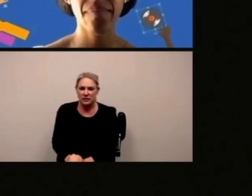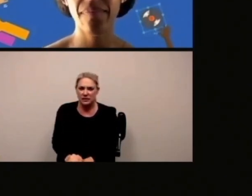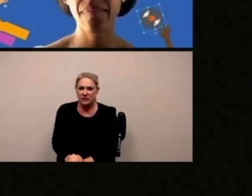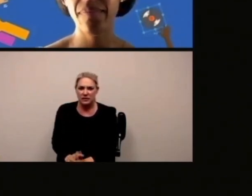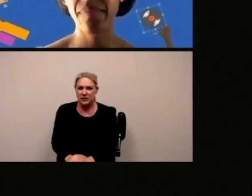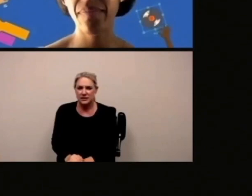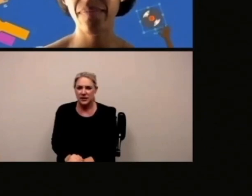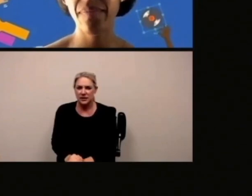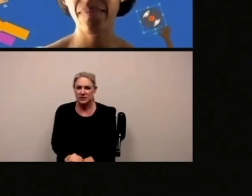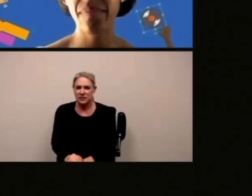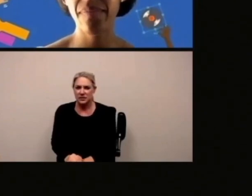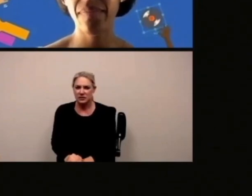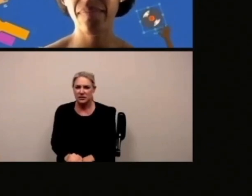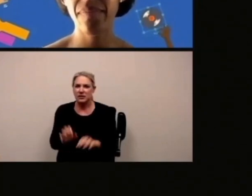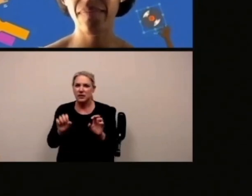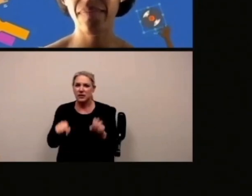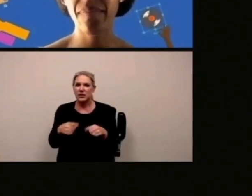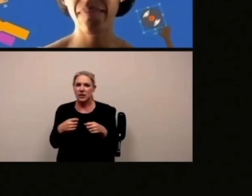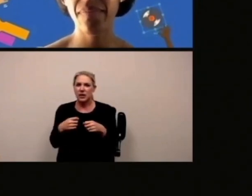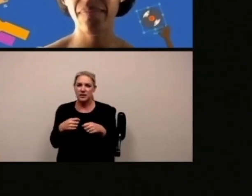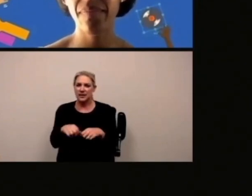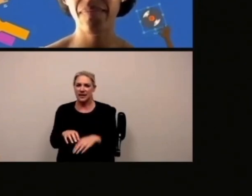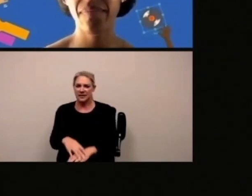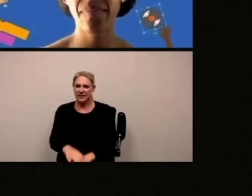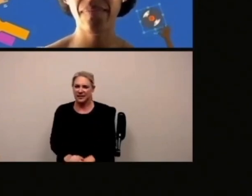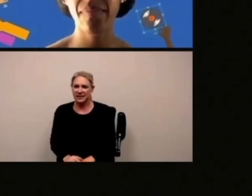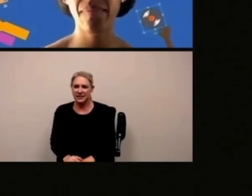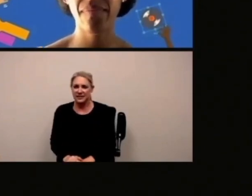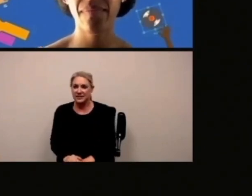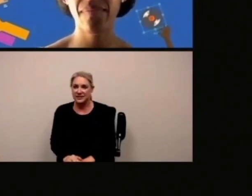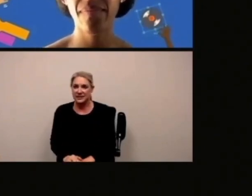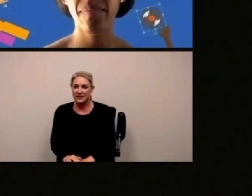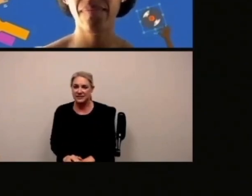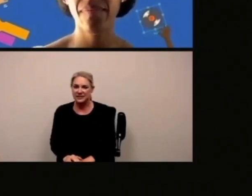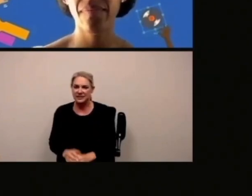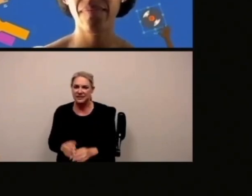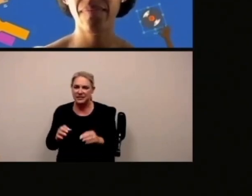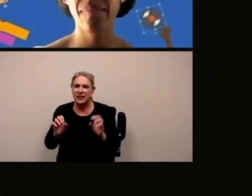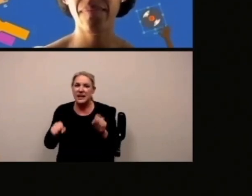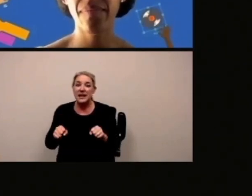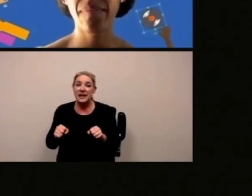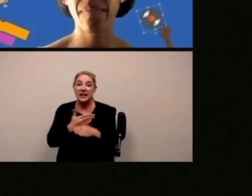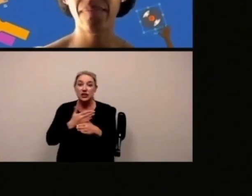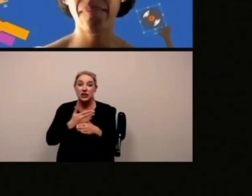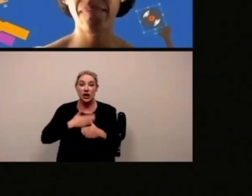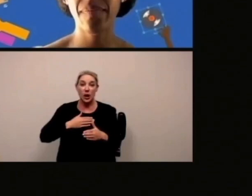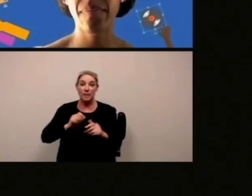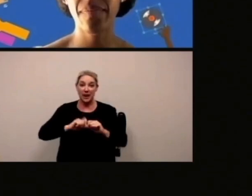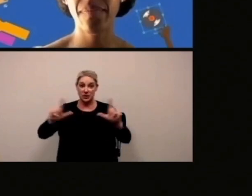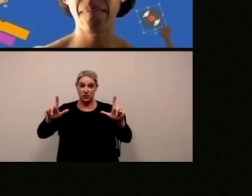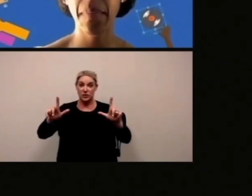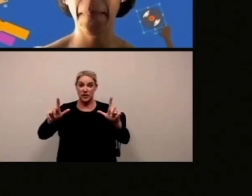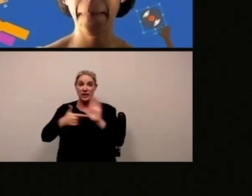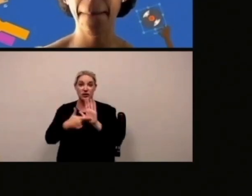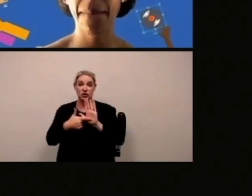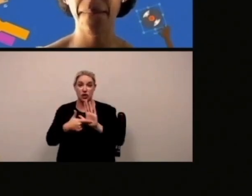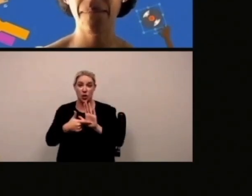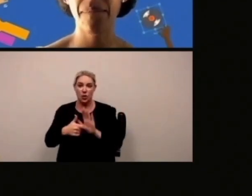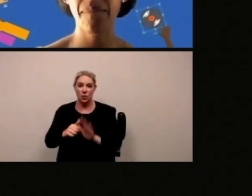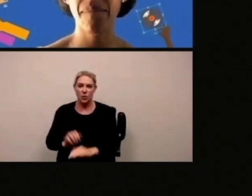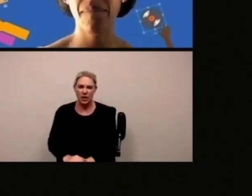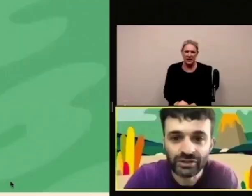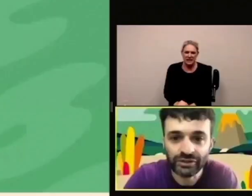て将来的に後はこういうものはあとえー再度取り入れることはできると思います